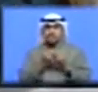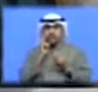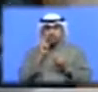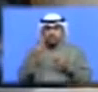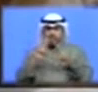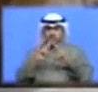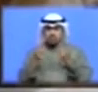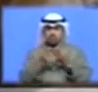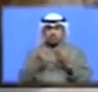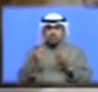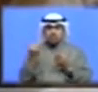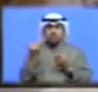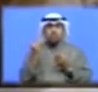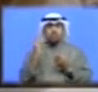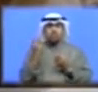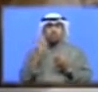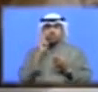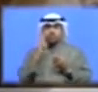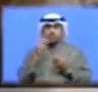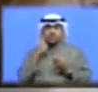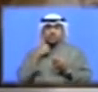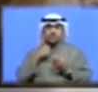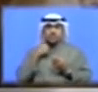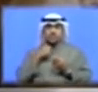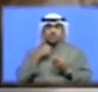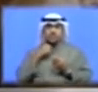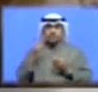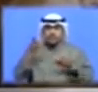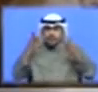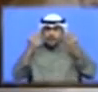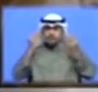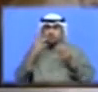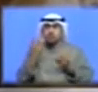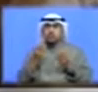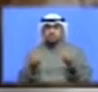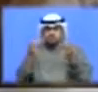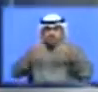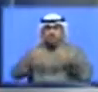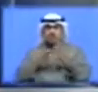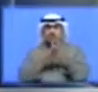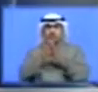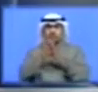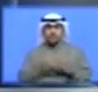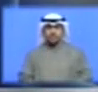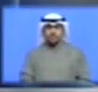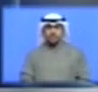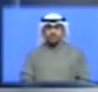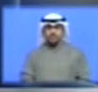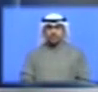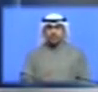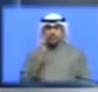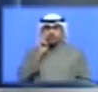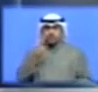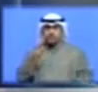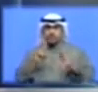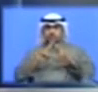فرصة للتعرف على آخر ما توصل إليه العلم في هذا المجال. المؤتمر